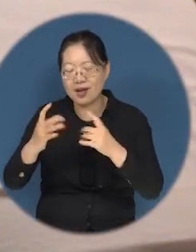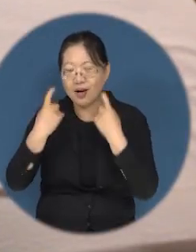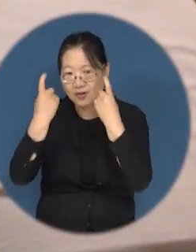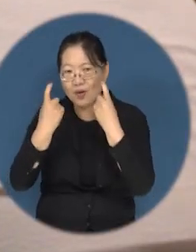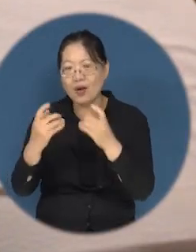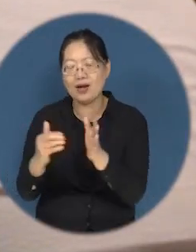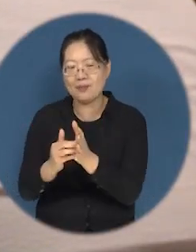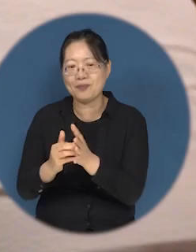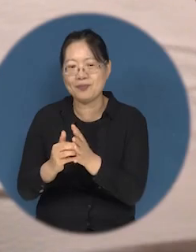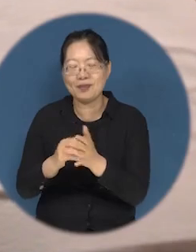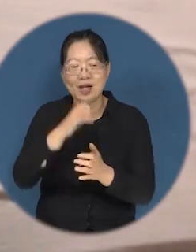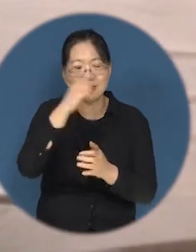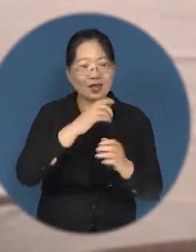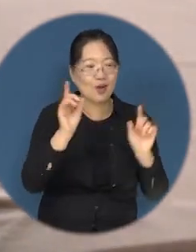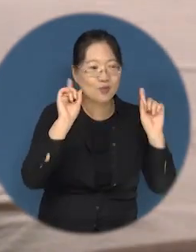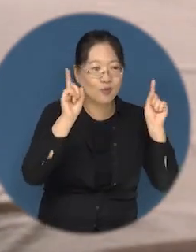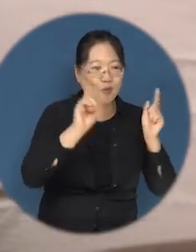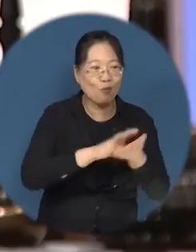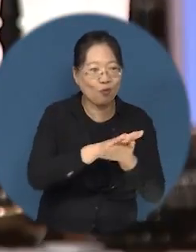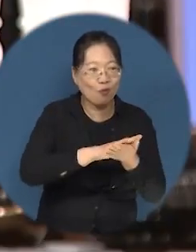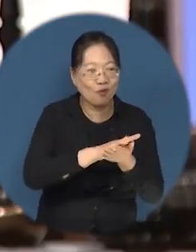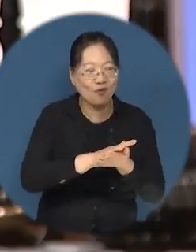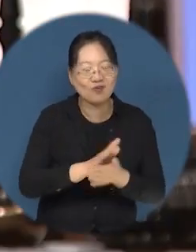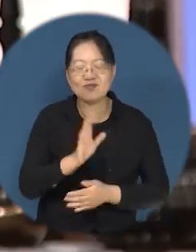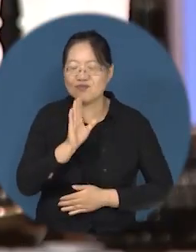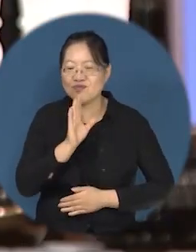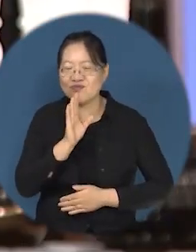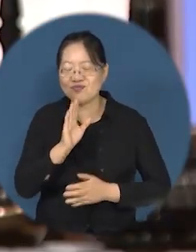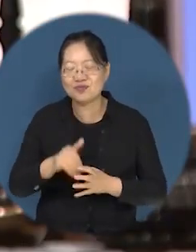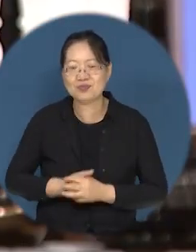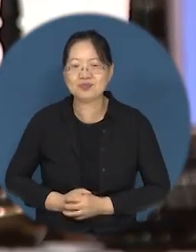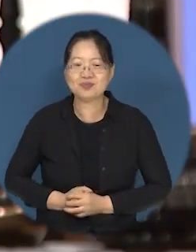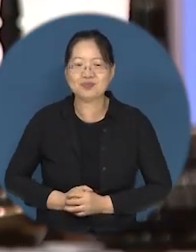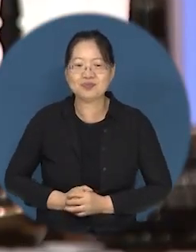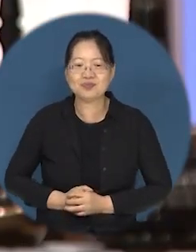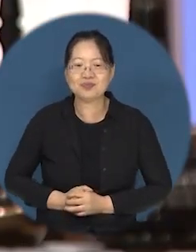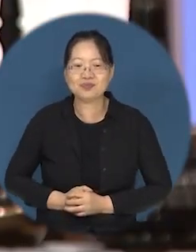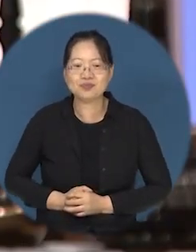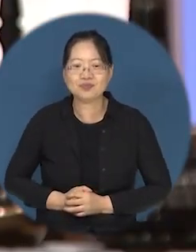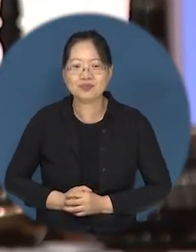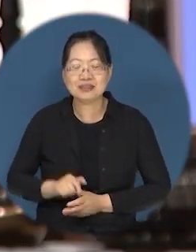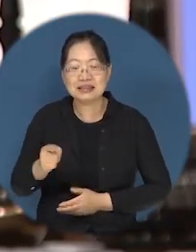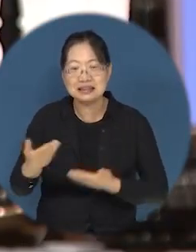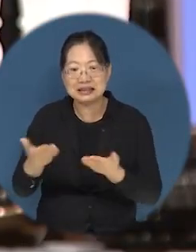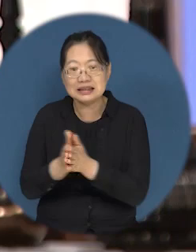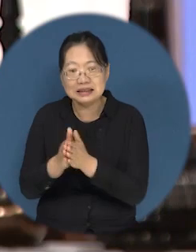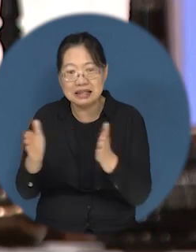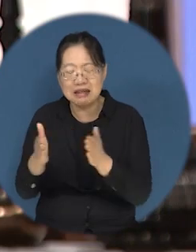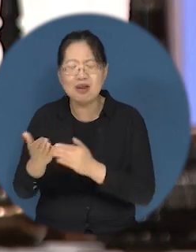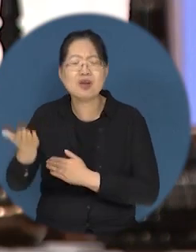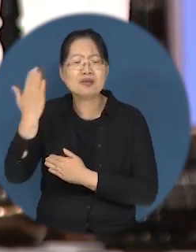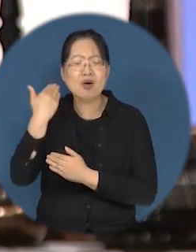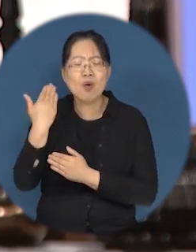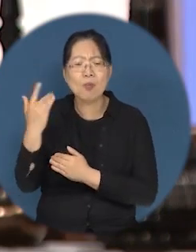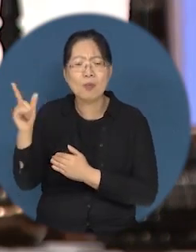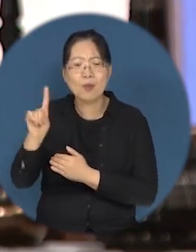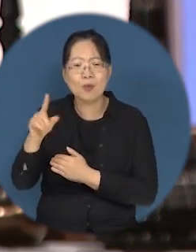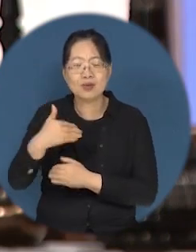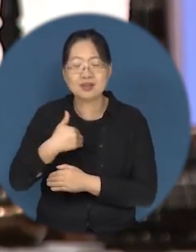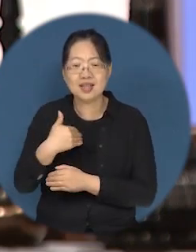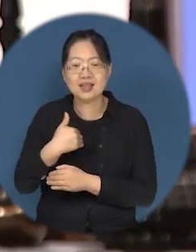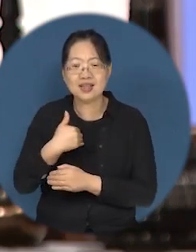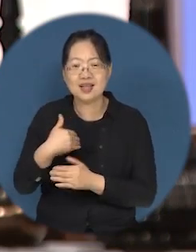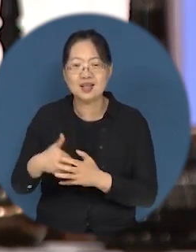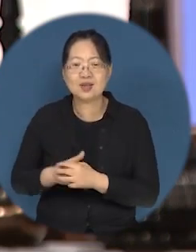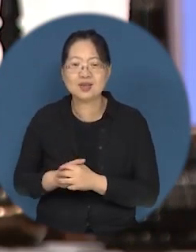그냥 노셨군요. 예, 놀았습니다. 어, 예. 예, 놀았고 예, 그러다가 이제 이쪽으로 하게 된 건데 사실은 그 전에는 제가